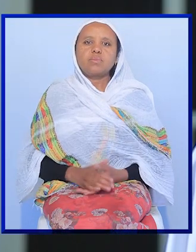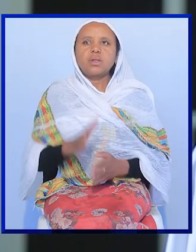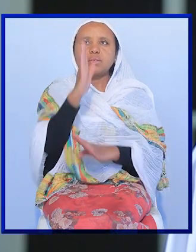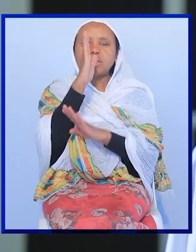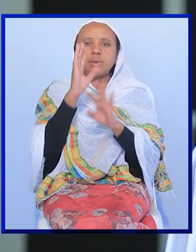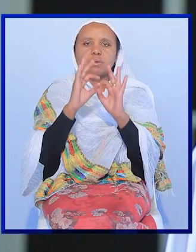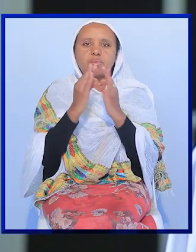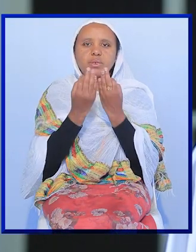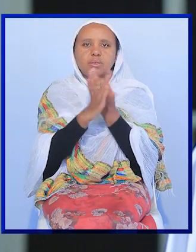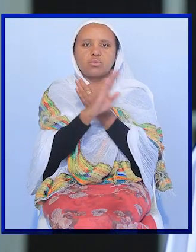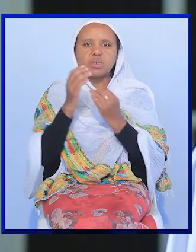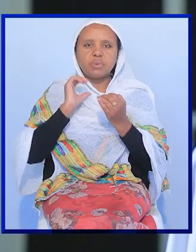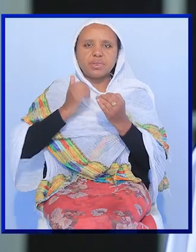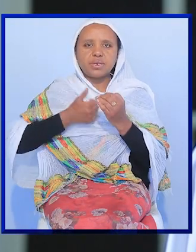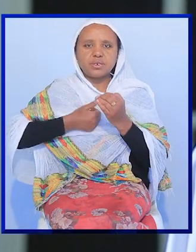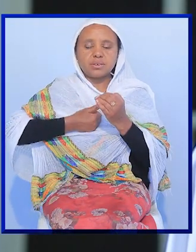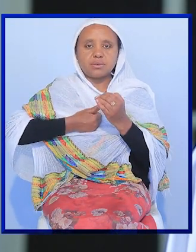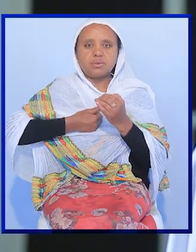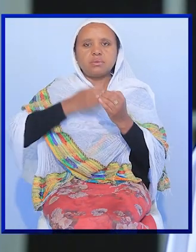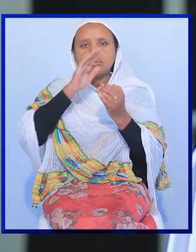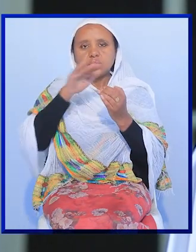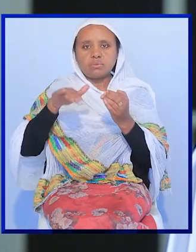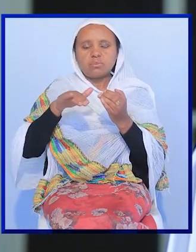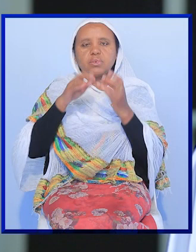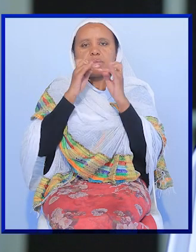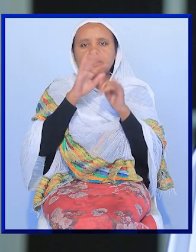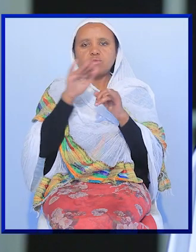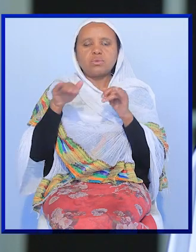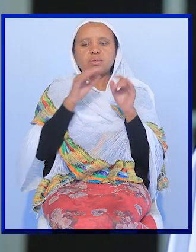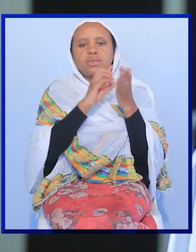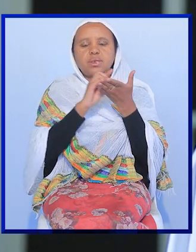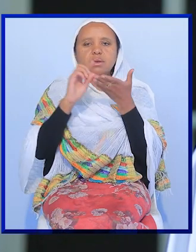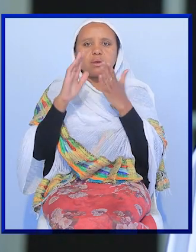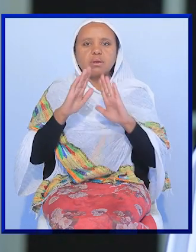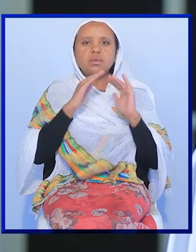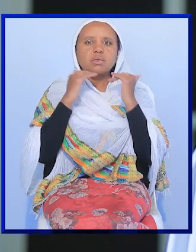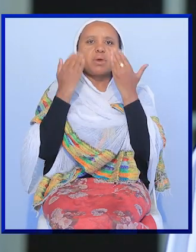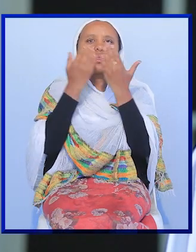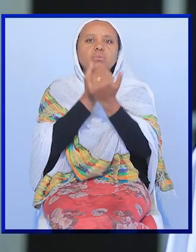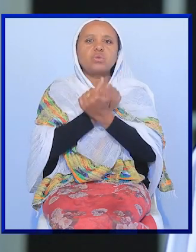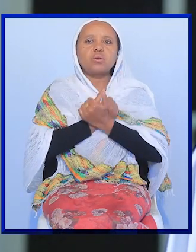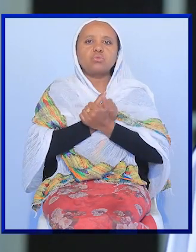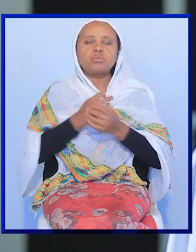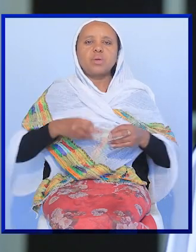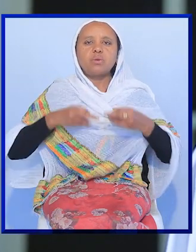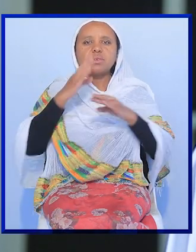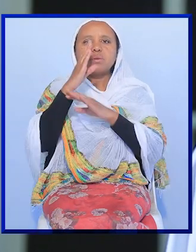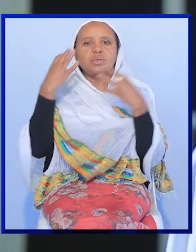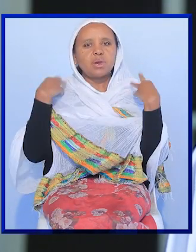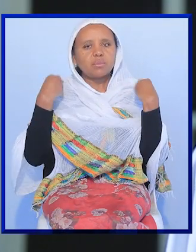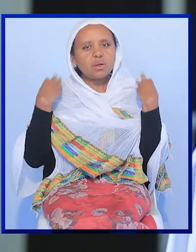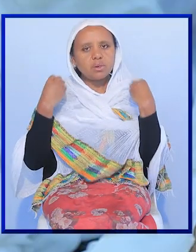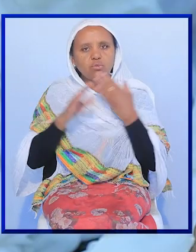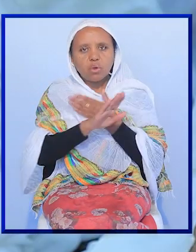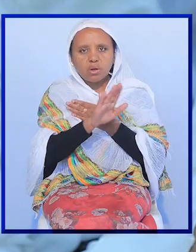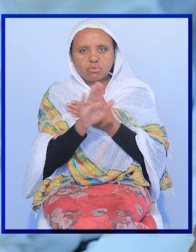የዛሬ ተሰዎች የመቤታችን ያስራት የበረከት ልጆች ዛርካን የሰማታት ወዳጆች በሕያው እግዚአብሔር ሰላምታ እንደምን